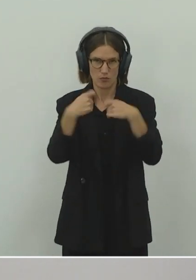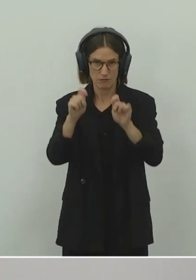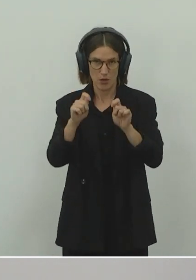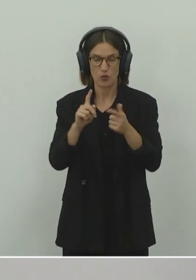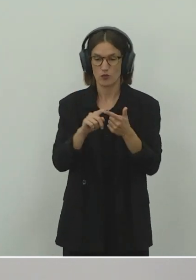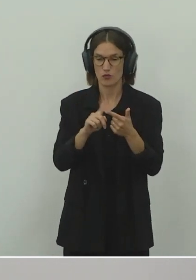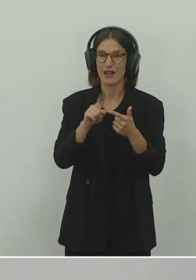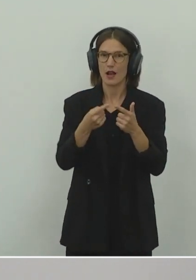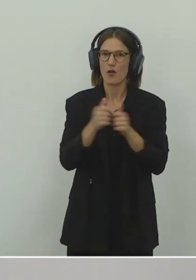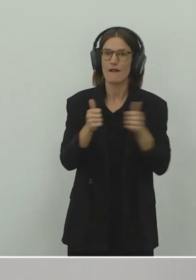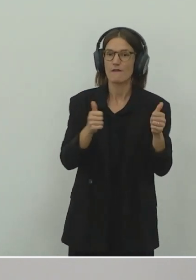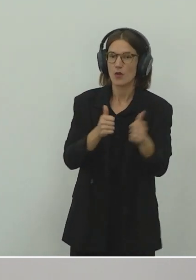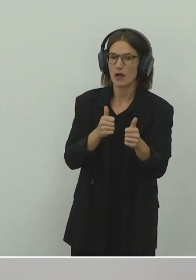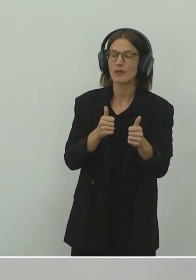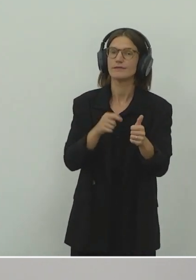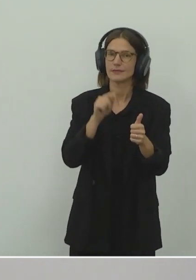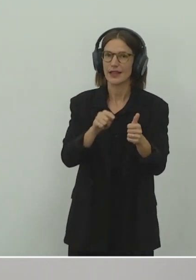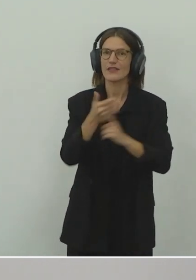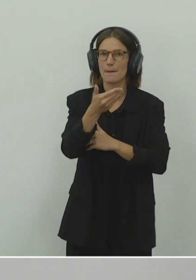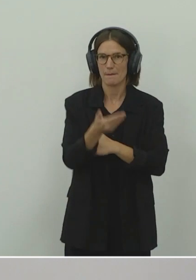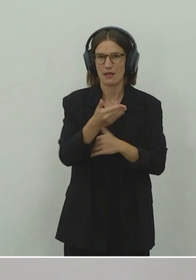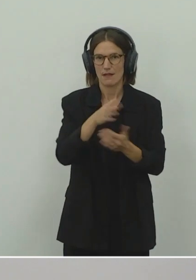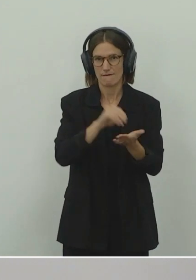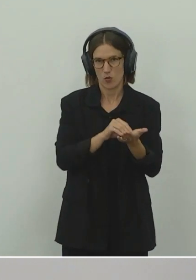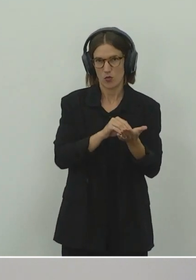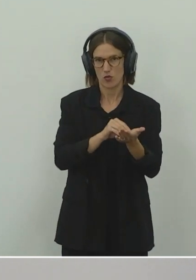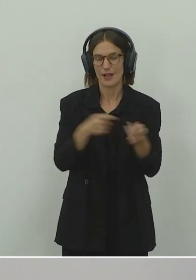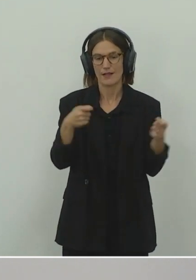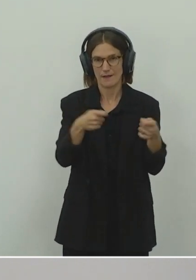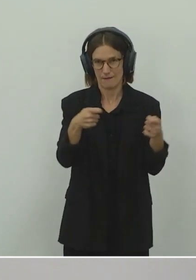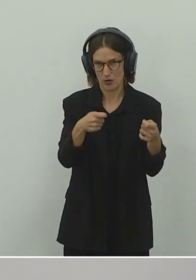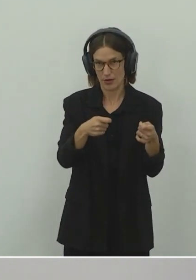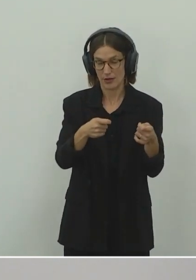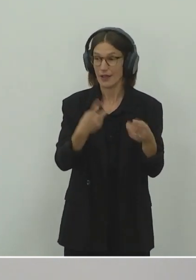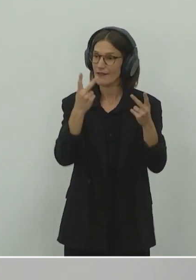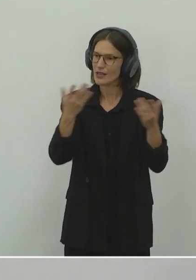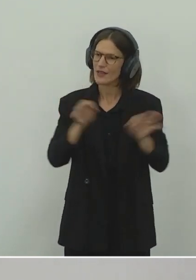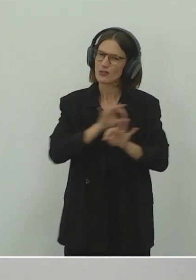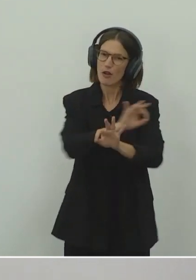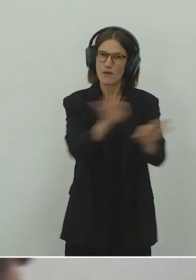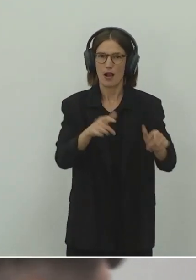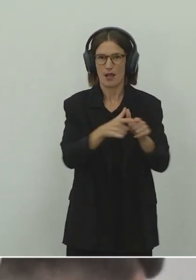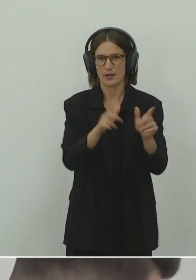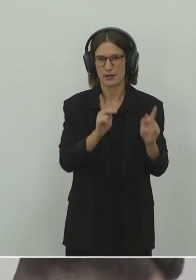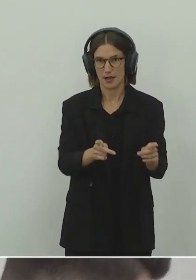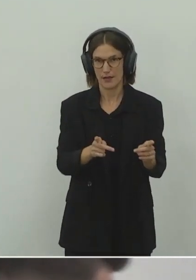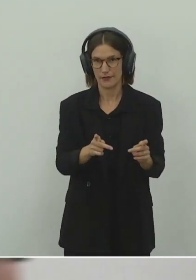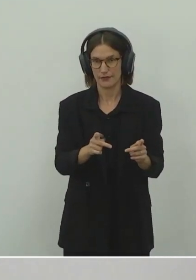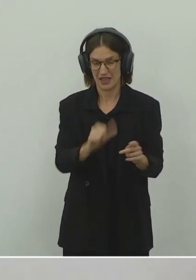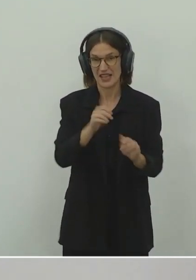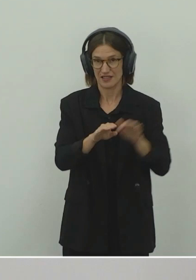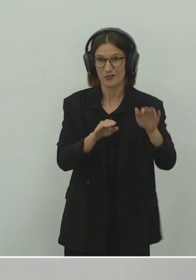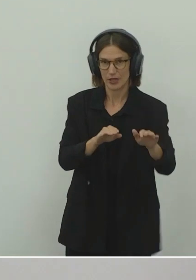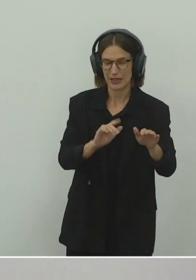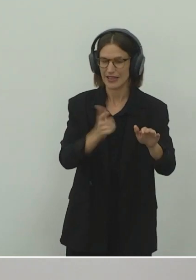Bau geförderter Mietwohnungen, weil es im ersten Schritt darum geht, Wohnen für alle leistbar zu machen. Im zweiten Schritt kann ich dann die Bildung